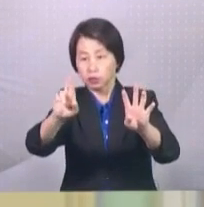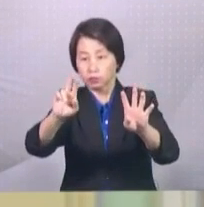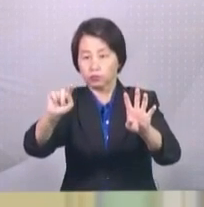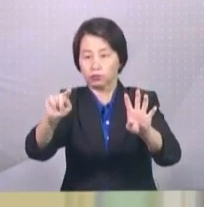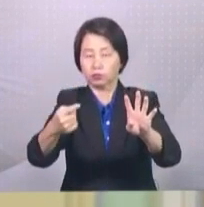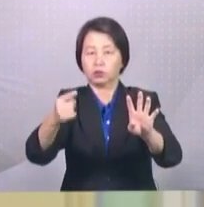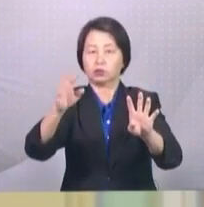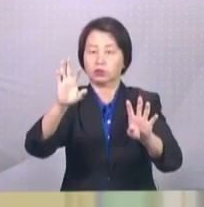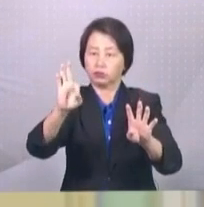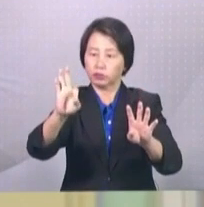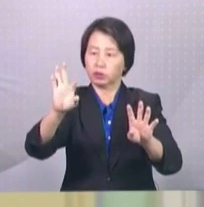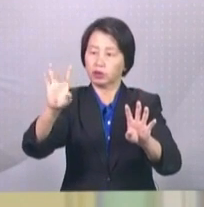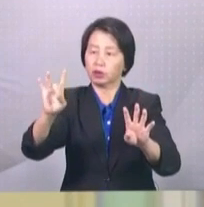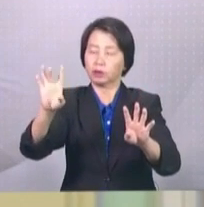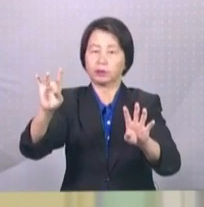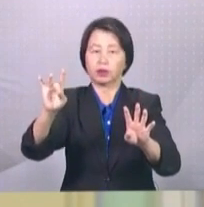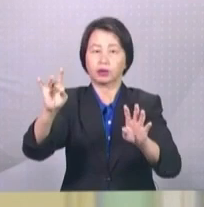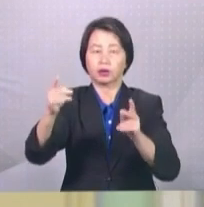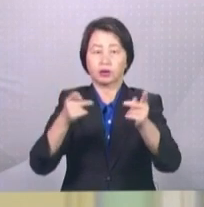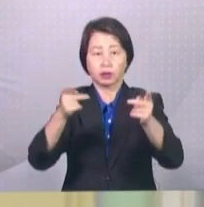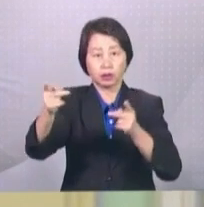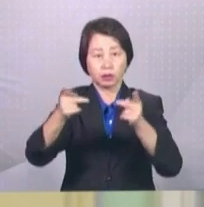433.988 kendaraan